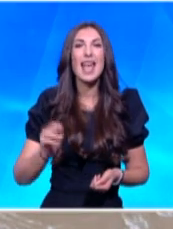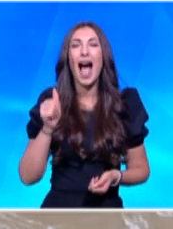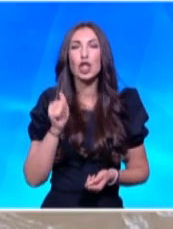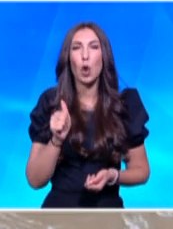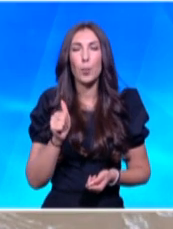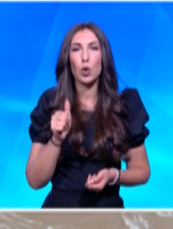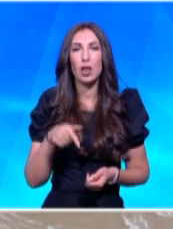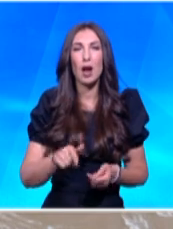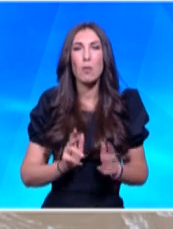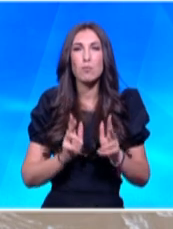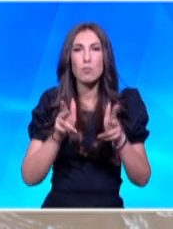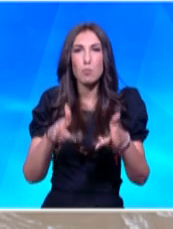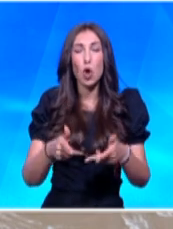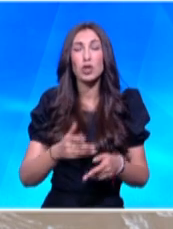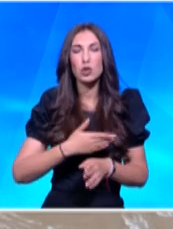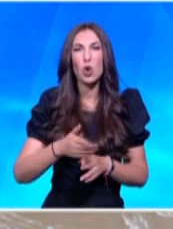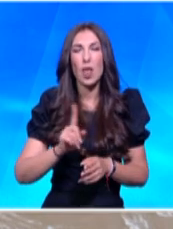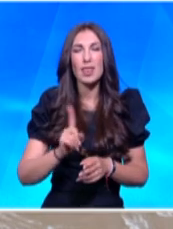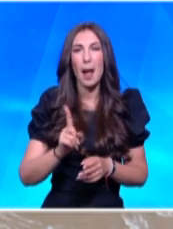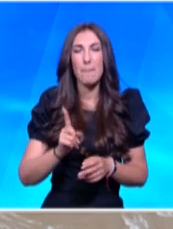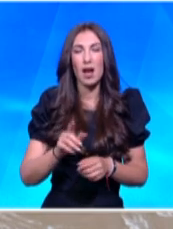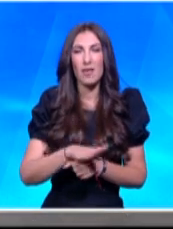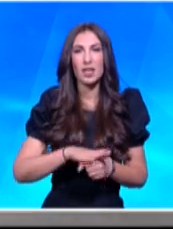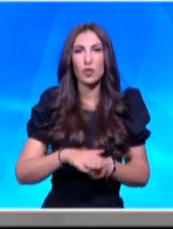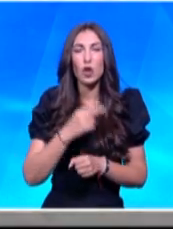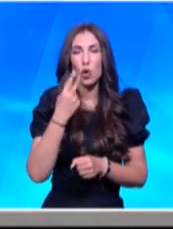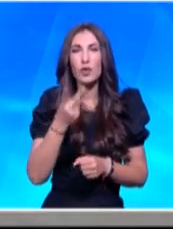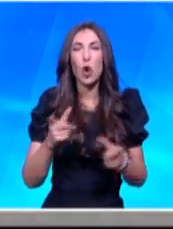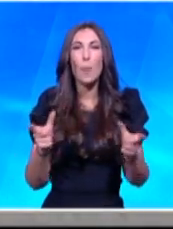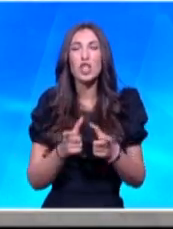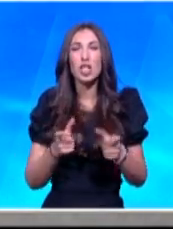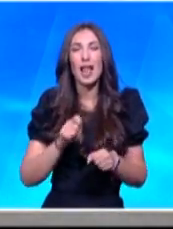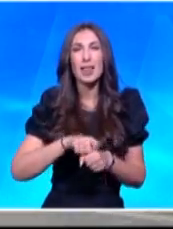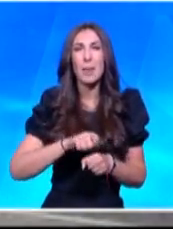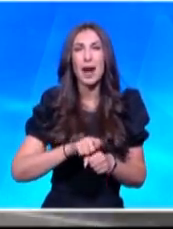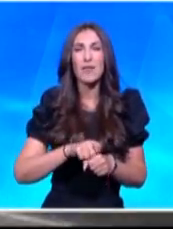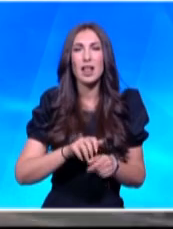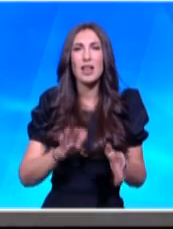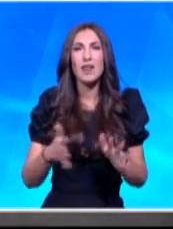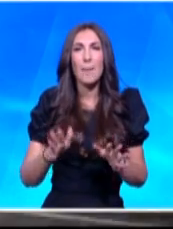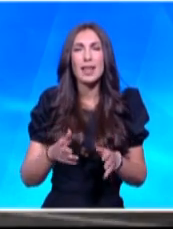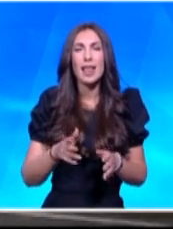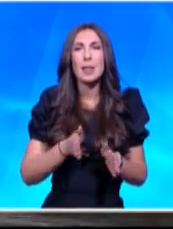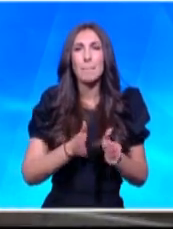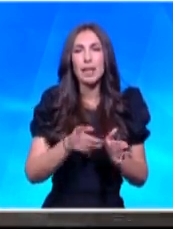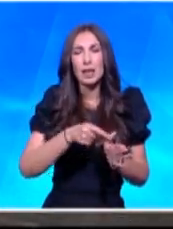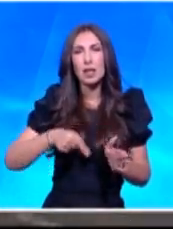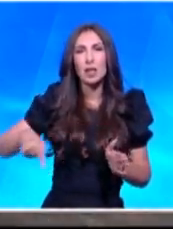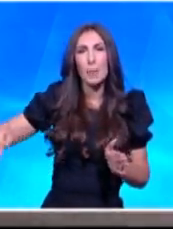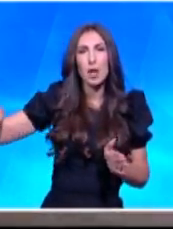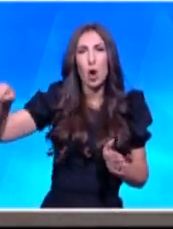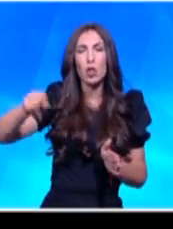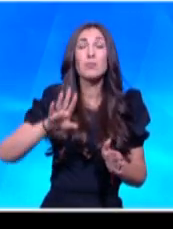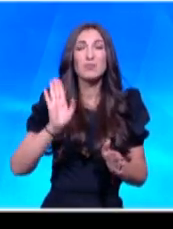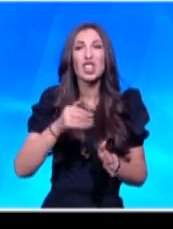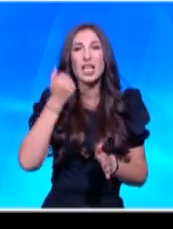Ахтопол. Моста скоро няма да се възстанови, но виждам, че общината е създала временен заобиколен път, който явно доста дълго време